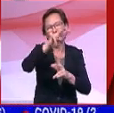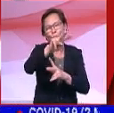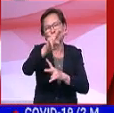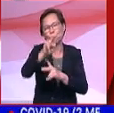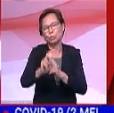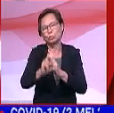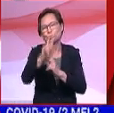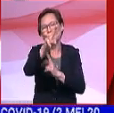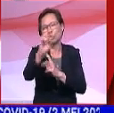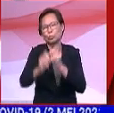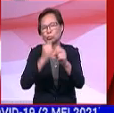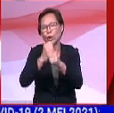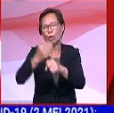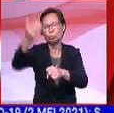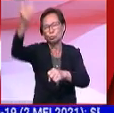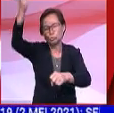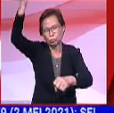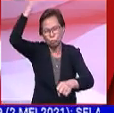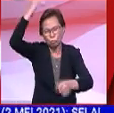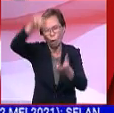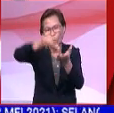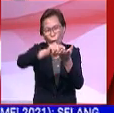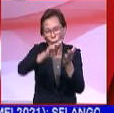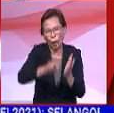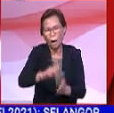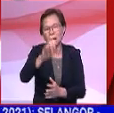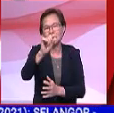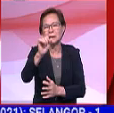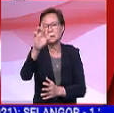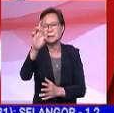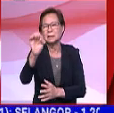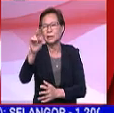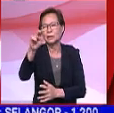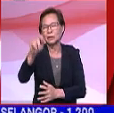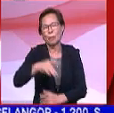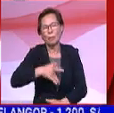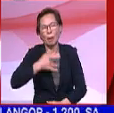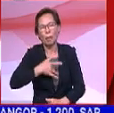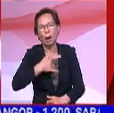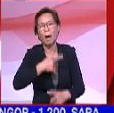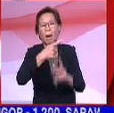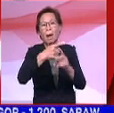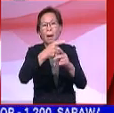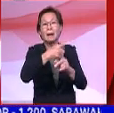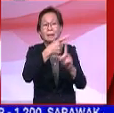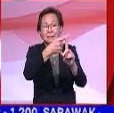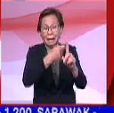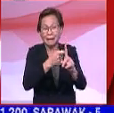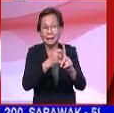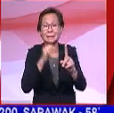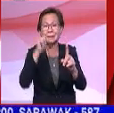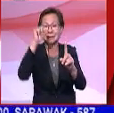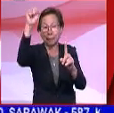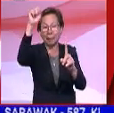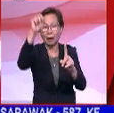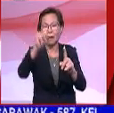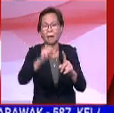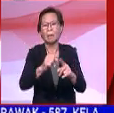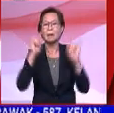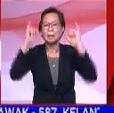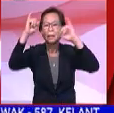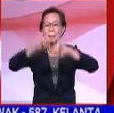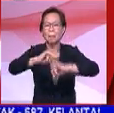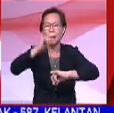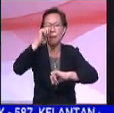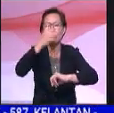20 tahun lalu. Wartawan Serena Olivia Chong berpeluang menyelami perasaan anak jati Sabah ini yang menjalani ibadah puasa di